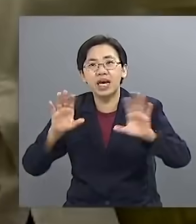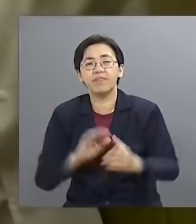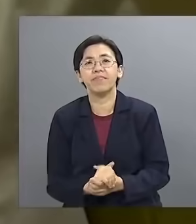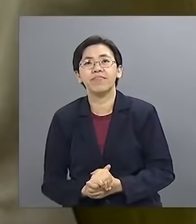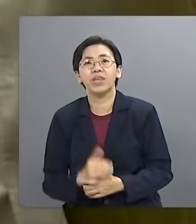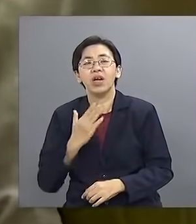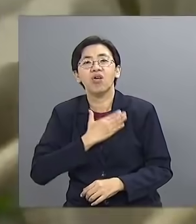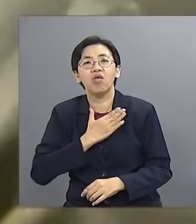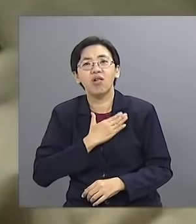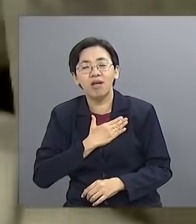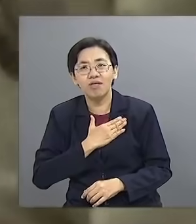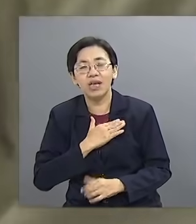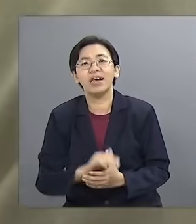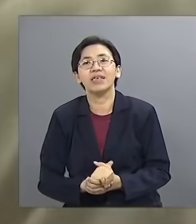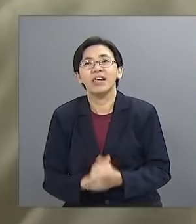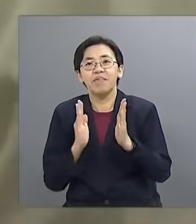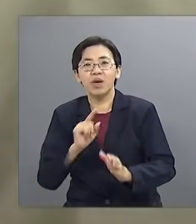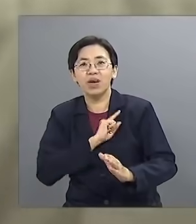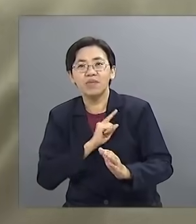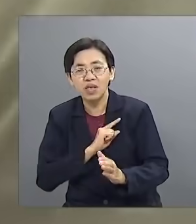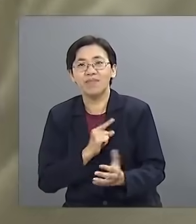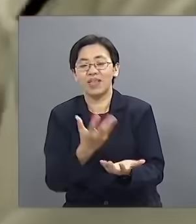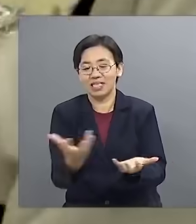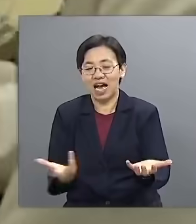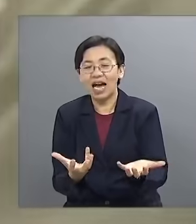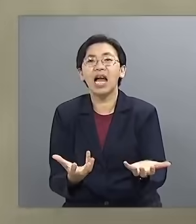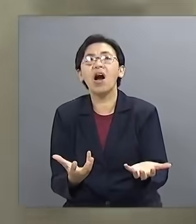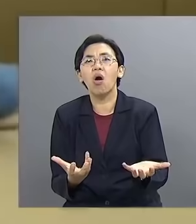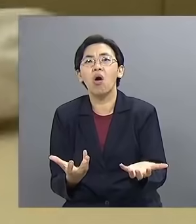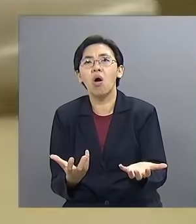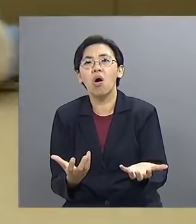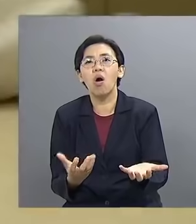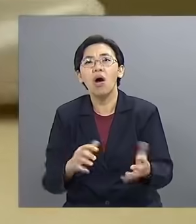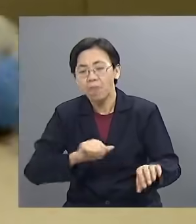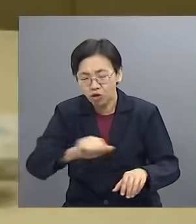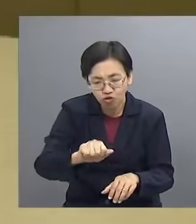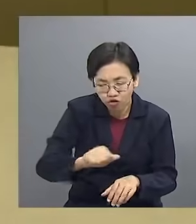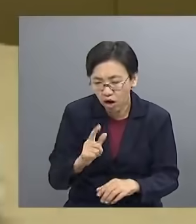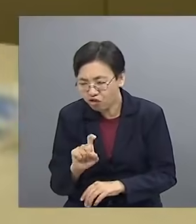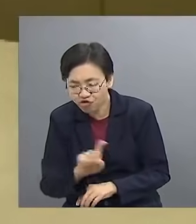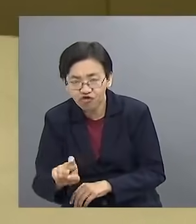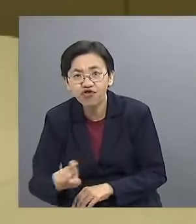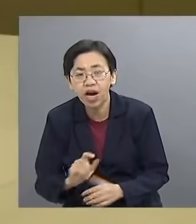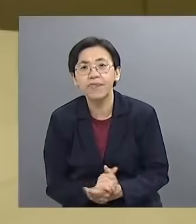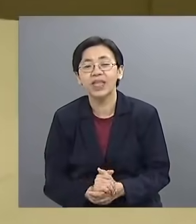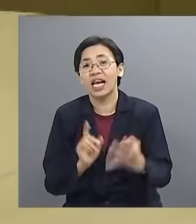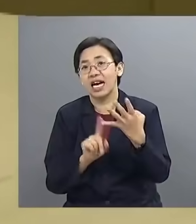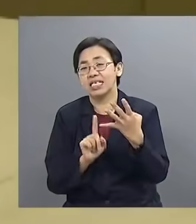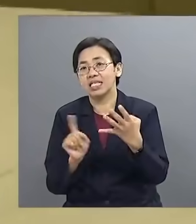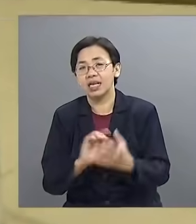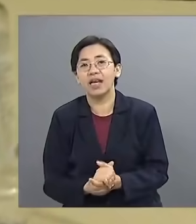ก็บจานอย่างเดียวครับเพื่อไม่ให้เป็นการเข้าใกล้ลูกค้ามากจนเกินไป D เราก็จะคอยเช็ดโต๊ะฆ่า